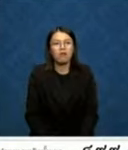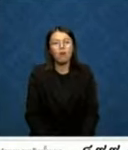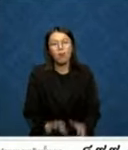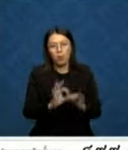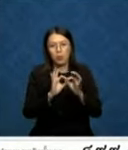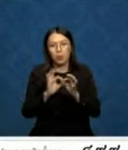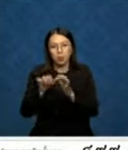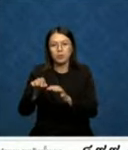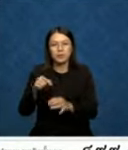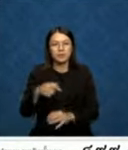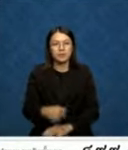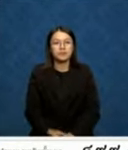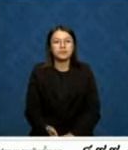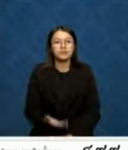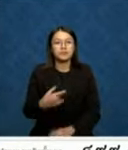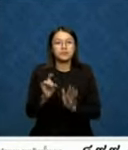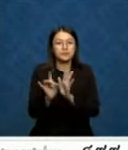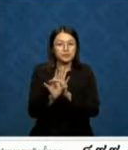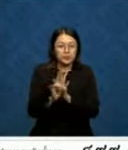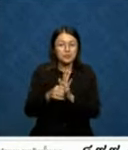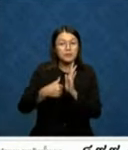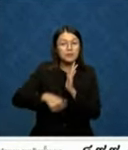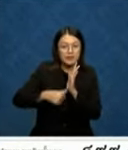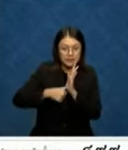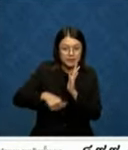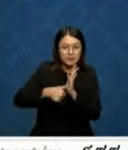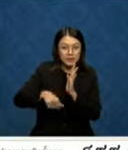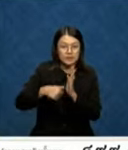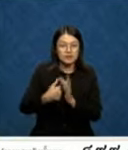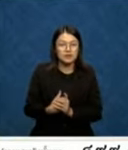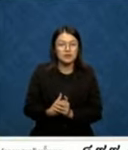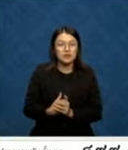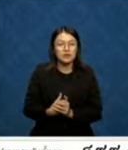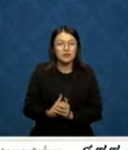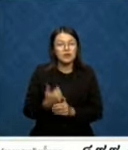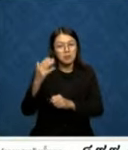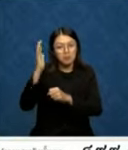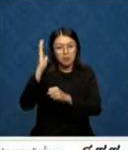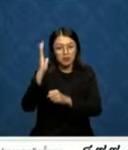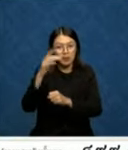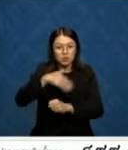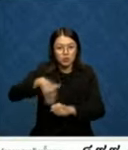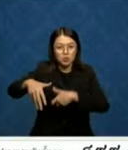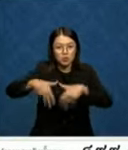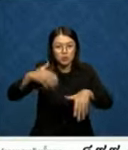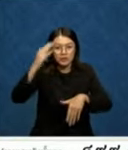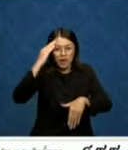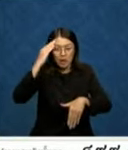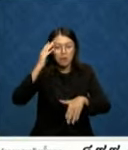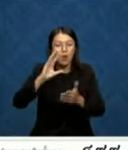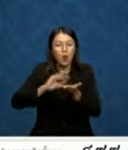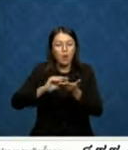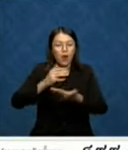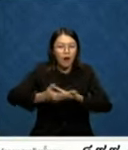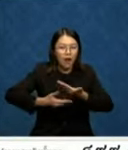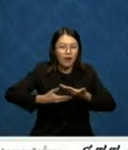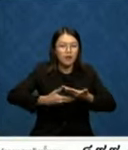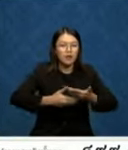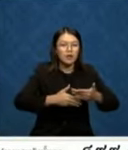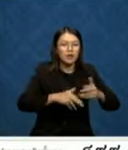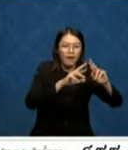ลนะครับประเด็นสุดท้ายนะครับเรื่องภาษีนะครับก็เราก็อยากจะประชาสัมพันธ์นะครับให้ประชาชนทราบว่าข้อมูลการซื้อขายระหว่างประชา